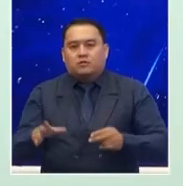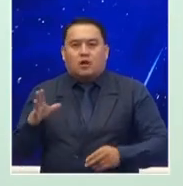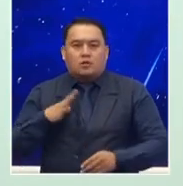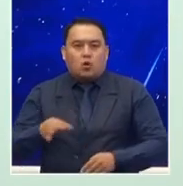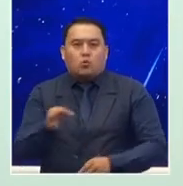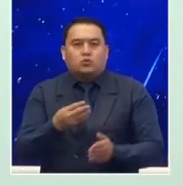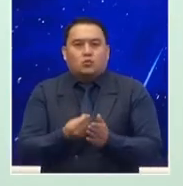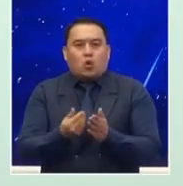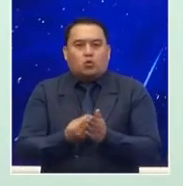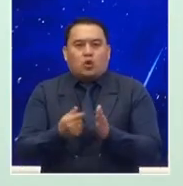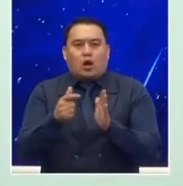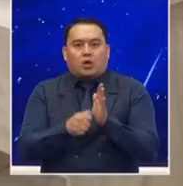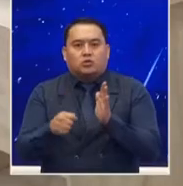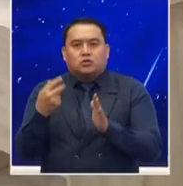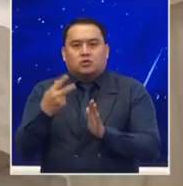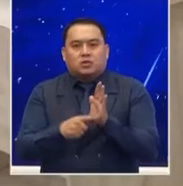Облыс бюджетінен